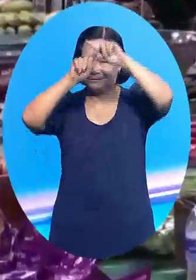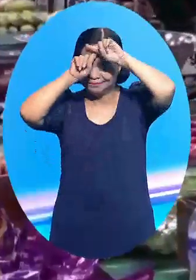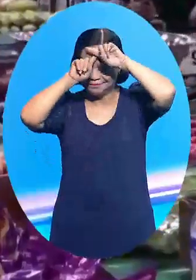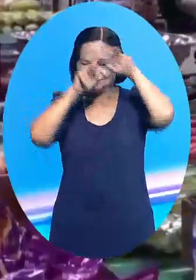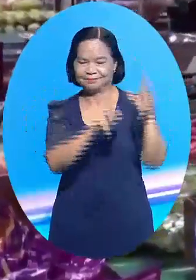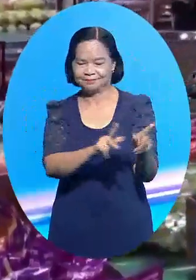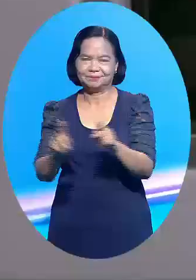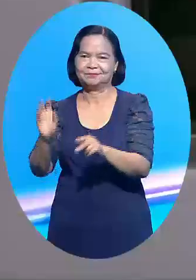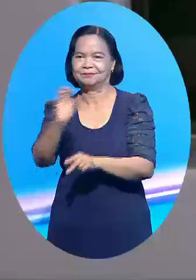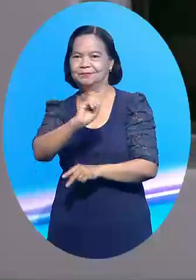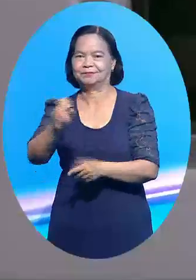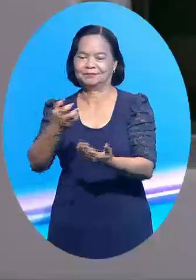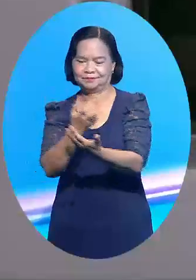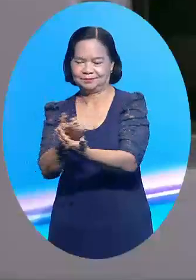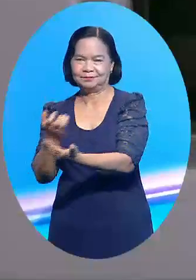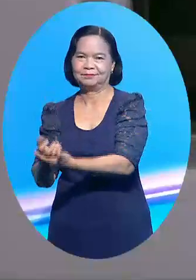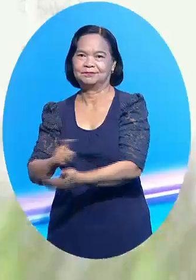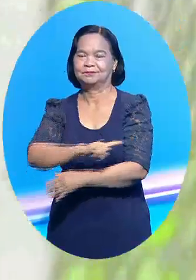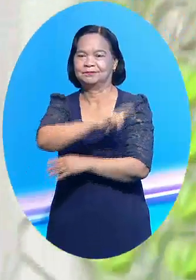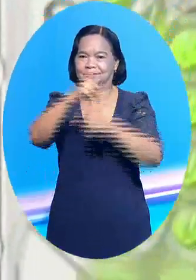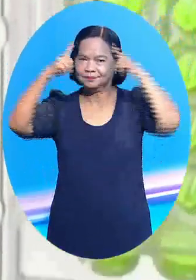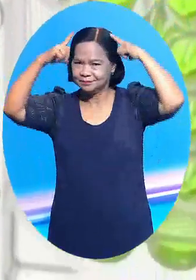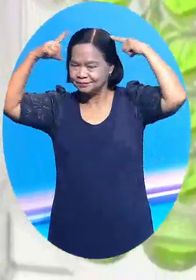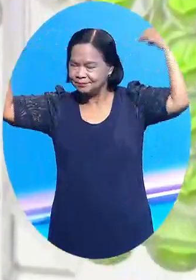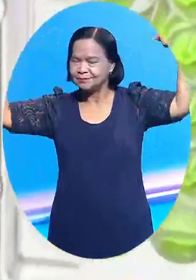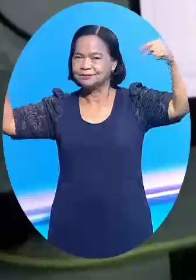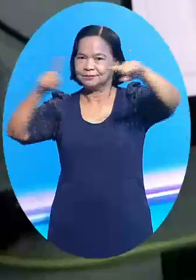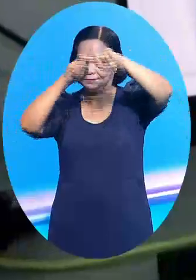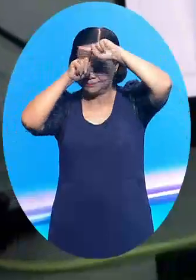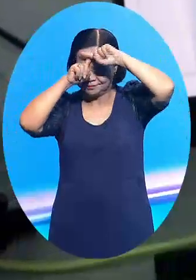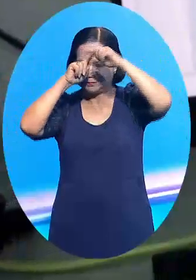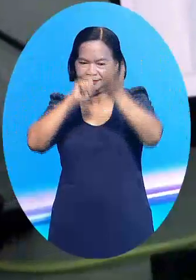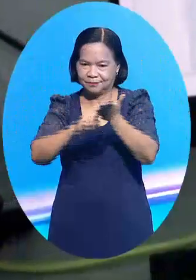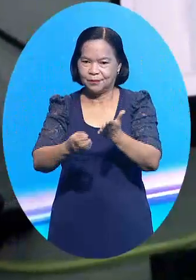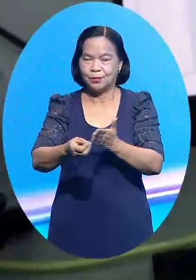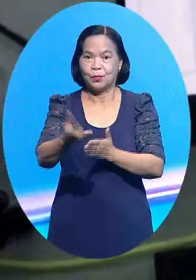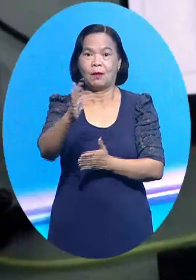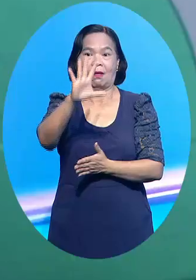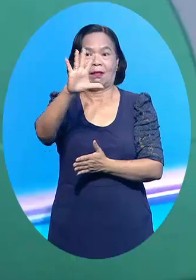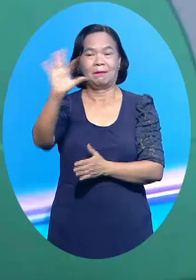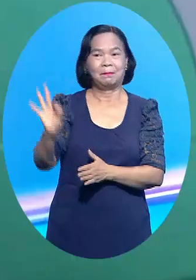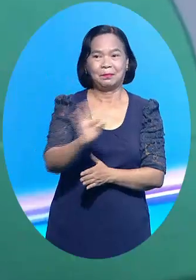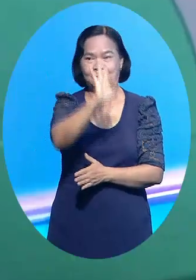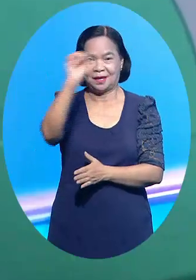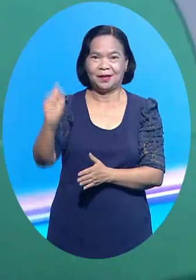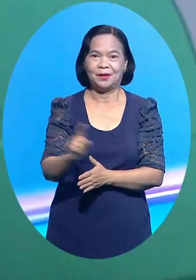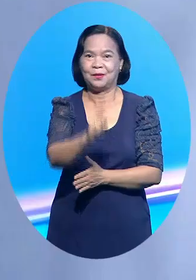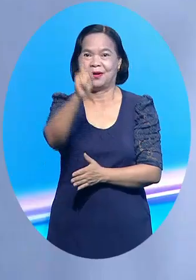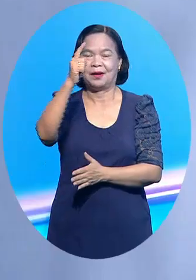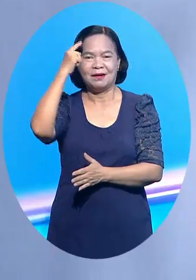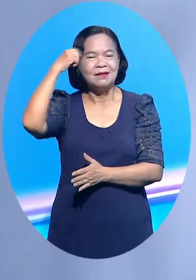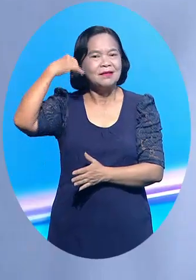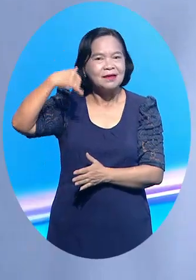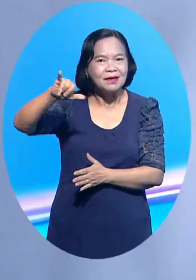tế và ổn định xã hội cùng ngày giới chức Y tế Mỹ Cho biết chính phủ nước này sẽ chi hơn 5 tỷ đô la cho dự án Nestlé